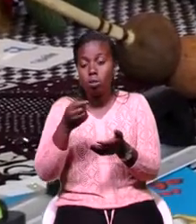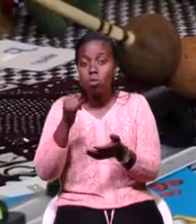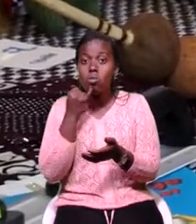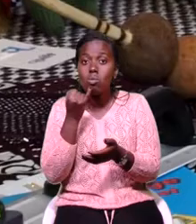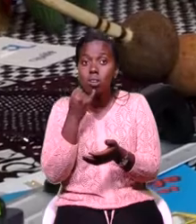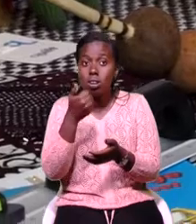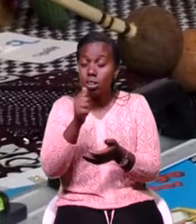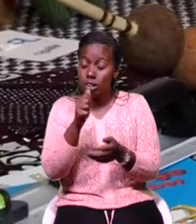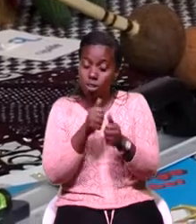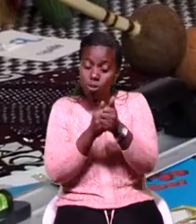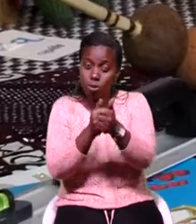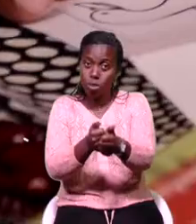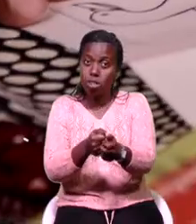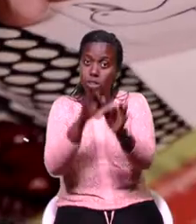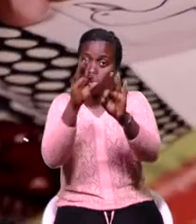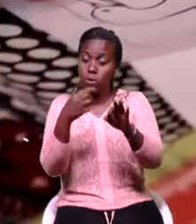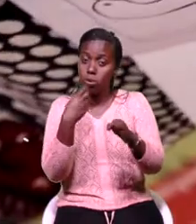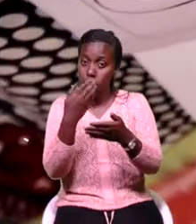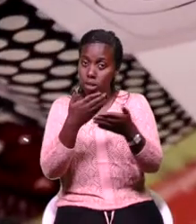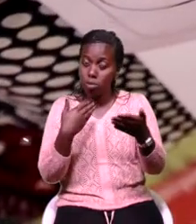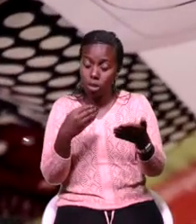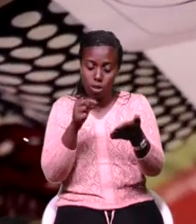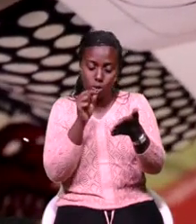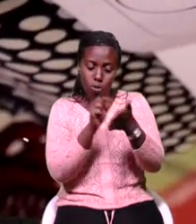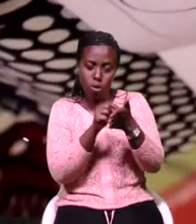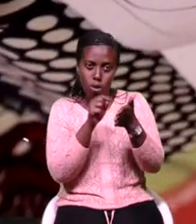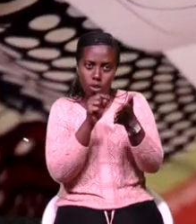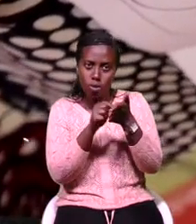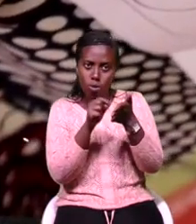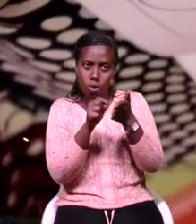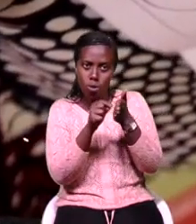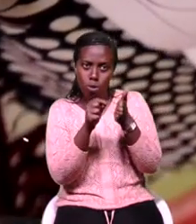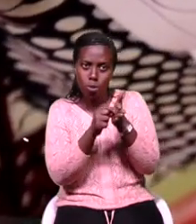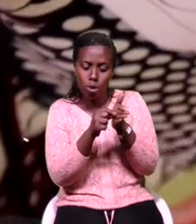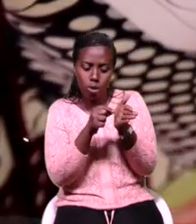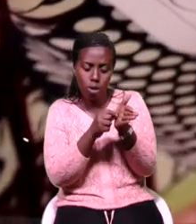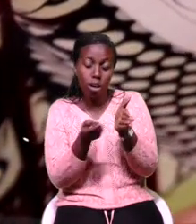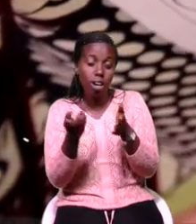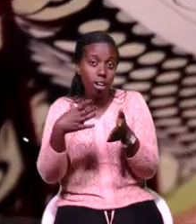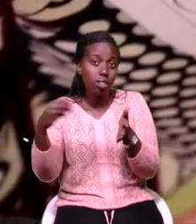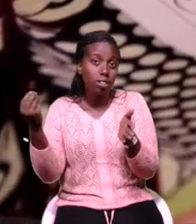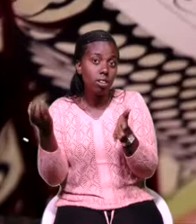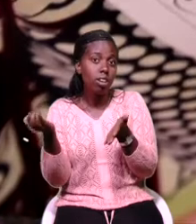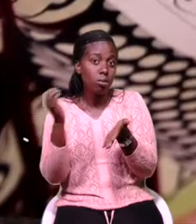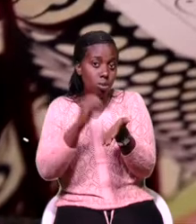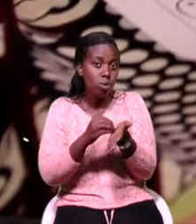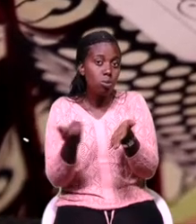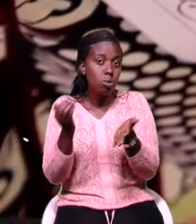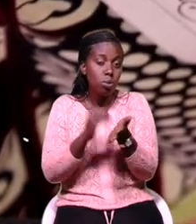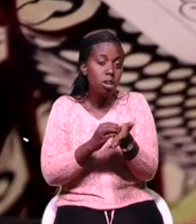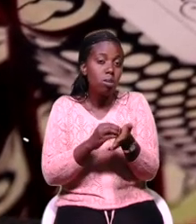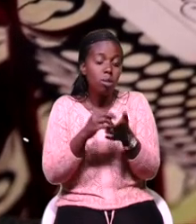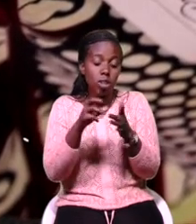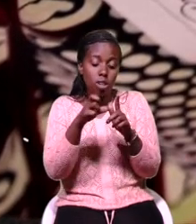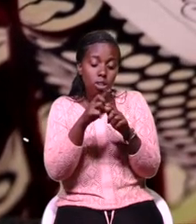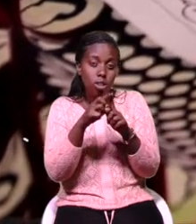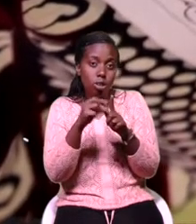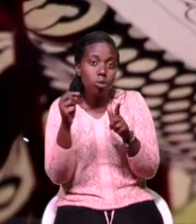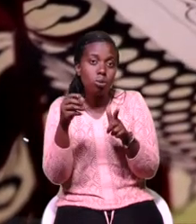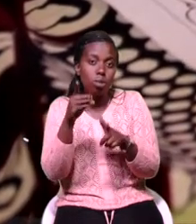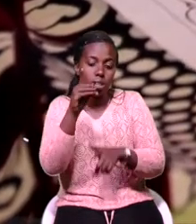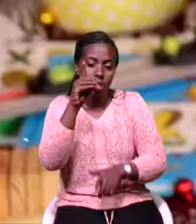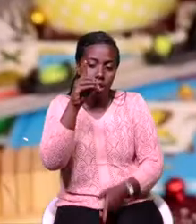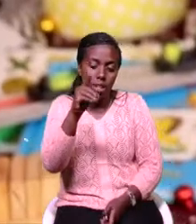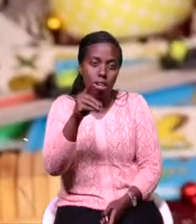gukurikiza bya bindi narimbabwiye, twa tudomo tukoze akagenda adusubiramo yandika ya nyuguti ya D afite ku